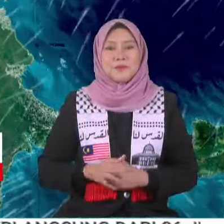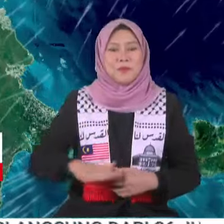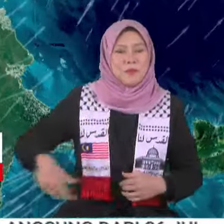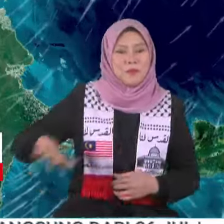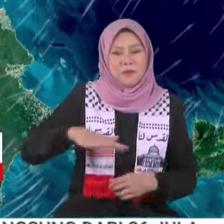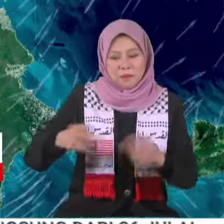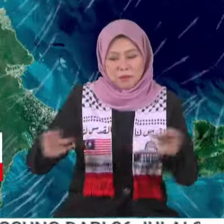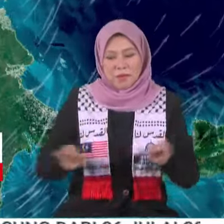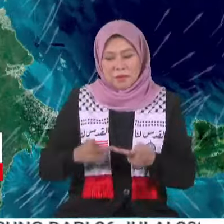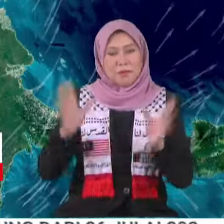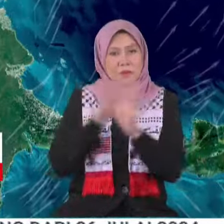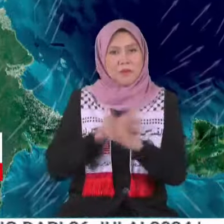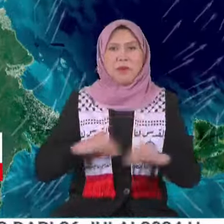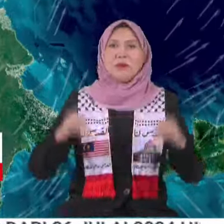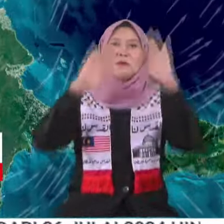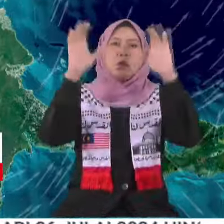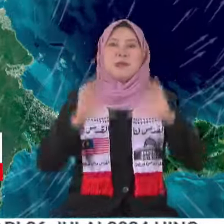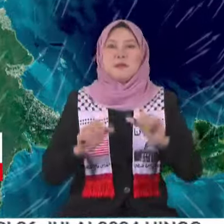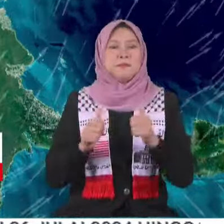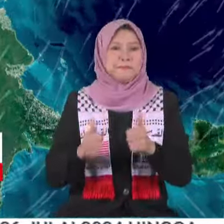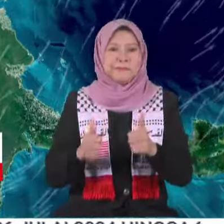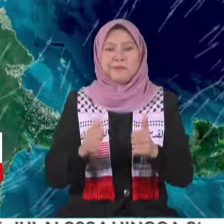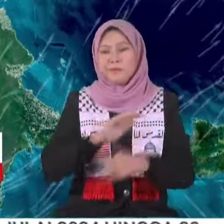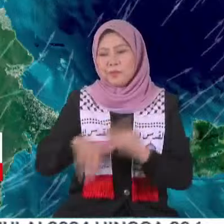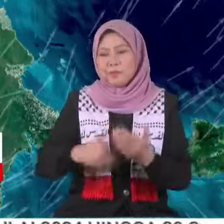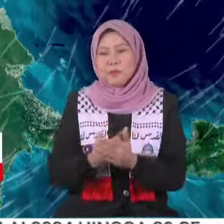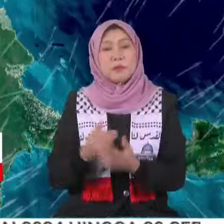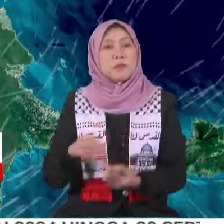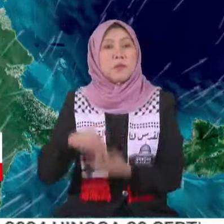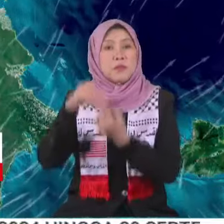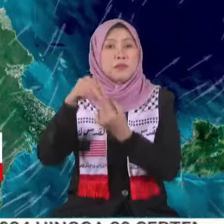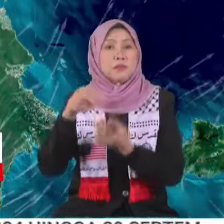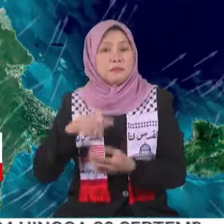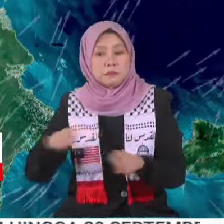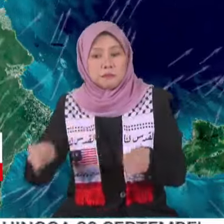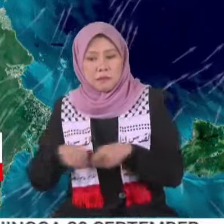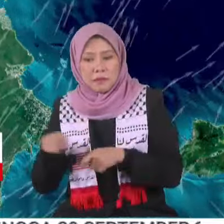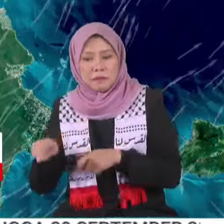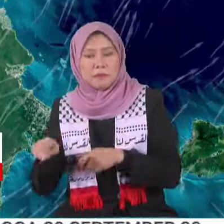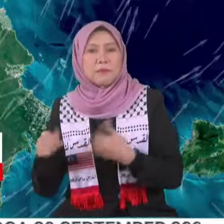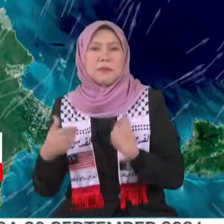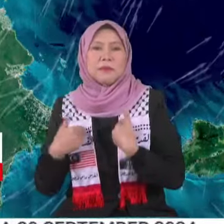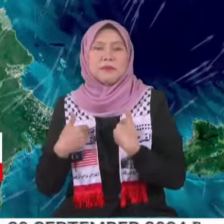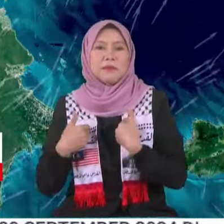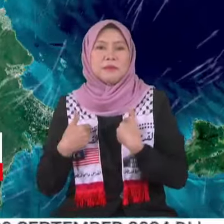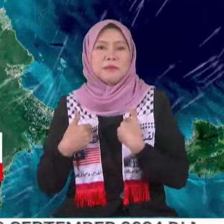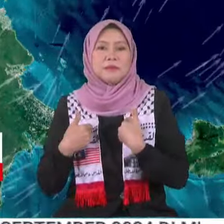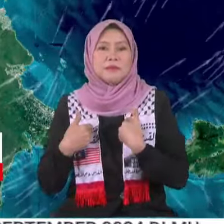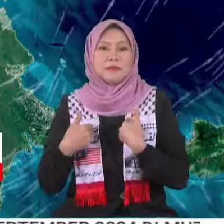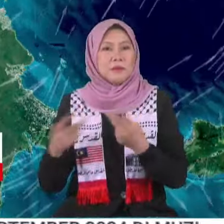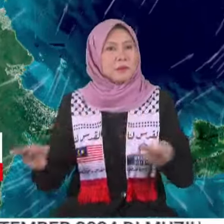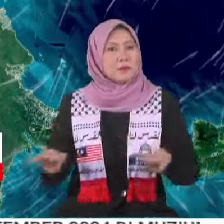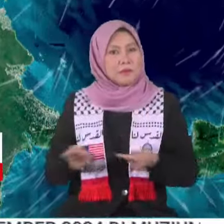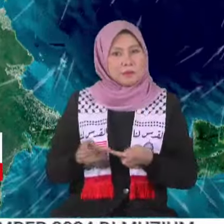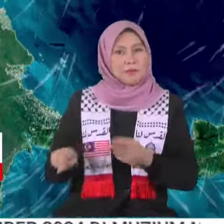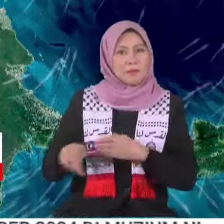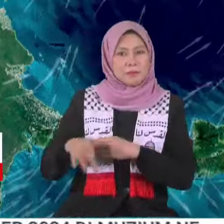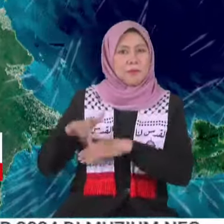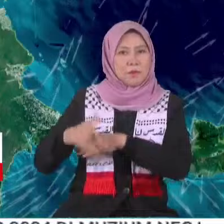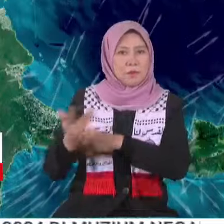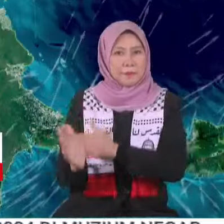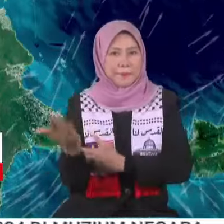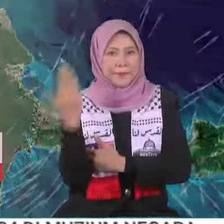kawasan di Sarawak keadaan cuaca baik dan juga di Sabah, kecuali di bahagian Tawang yang akan mengalami keadaan cuaca hujan di beberapa kawasan pada awal